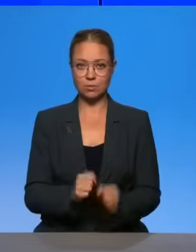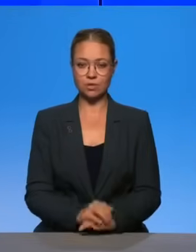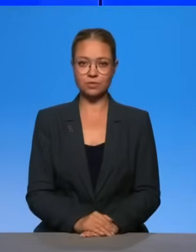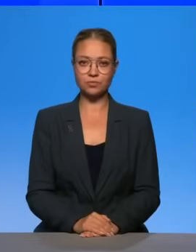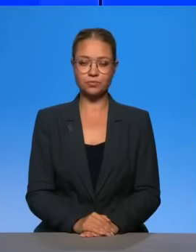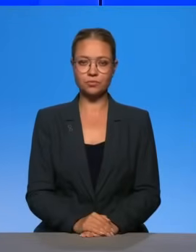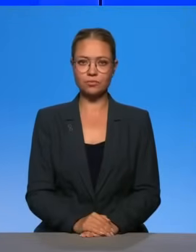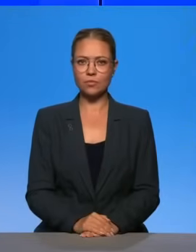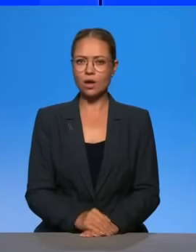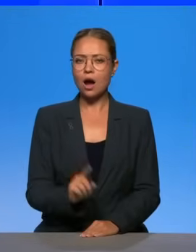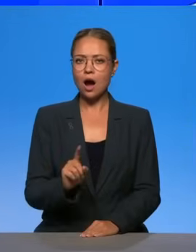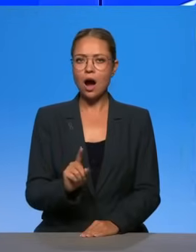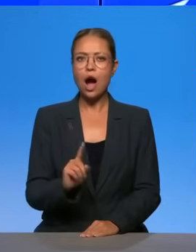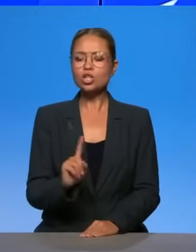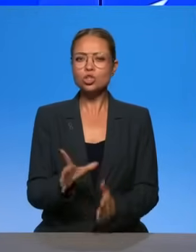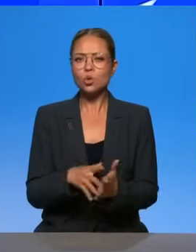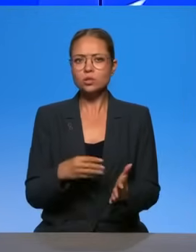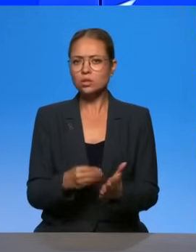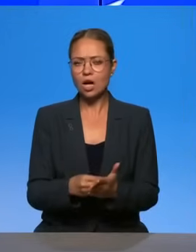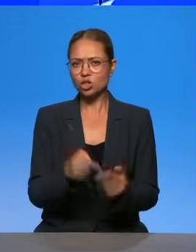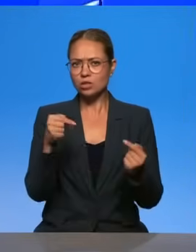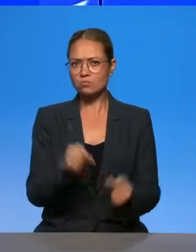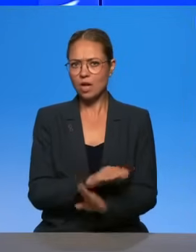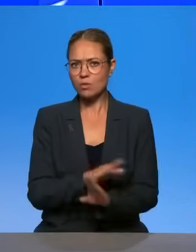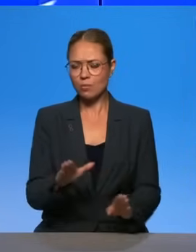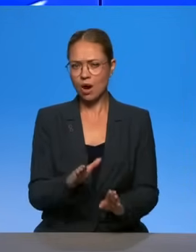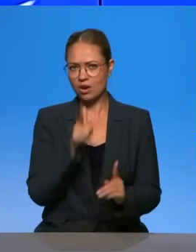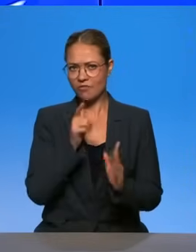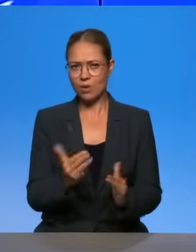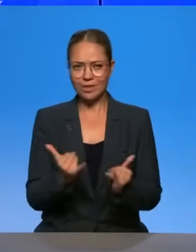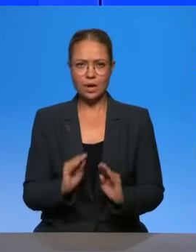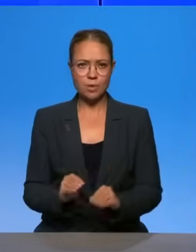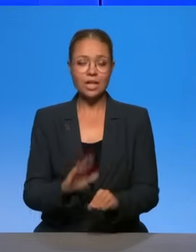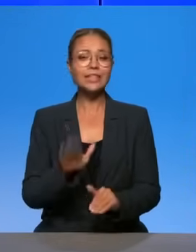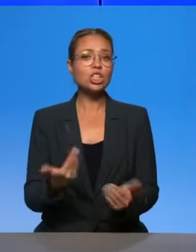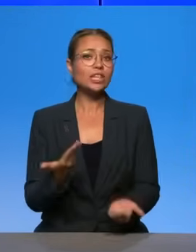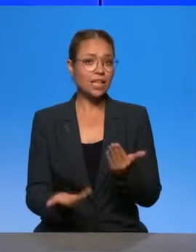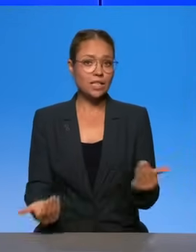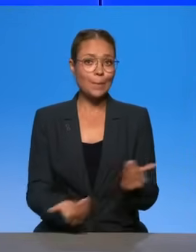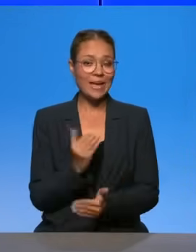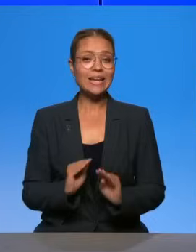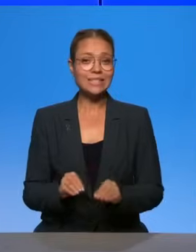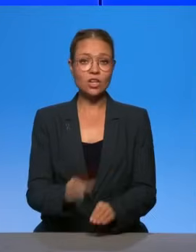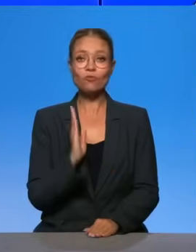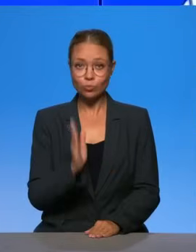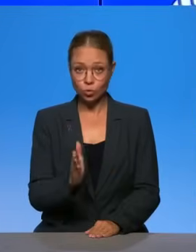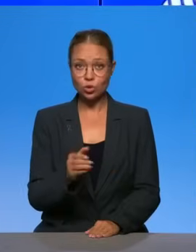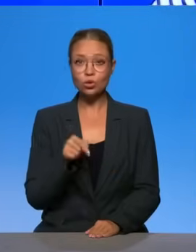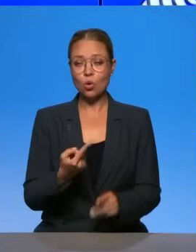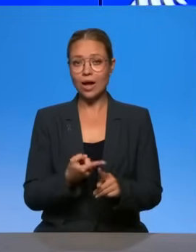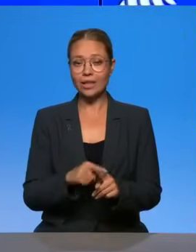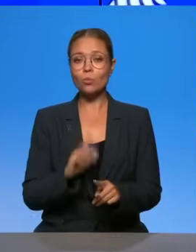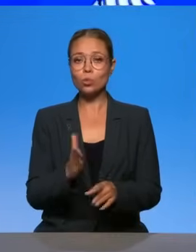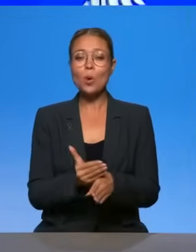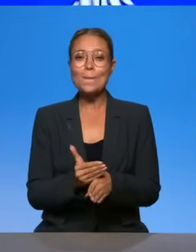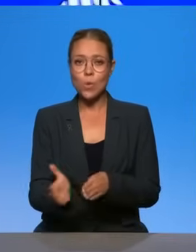А что означает неоптимальные сроки для пересева? Даже если пересев будет, состоится, это означает поздняя уборка.